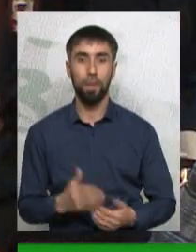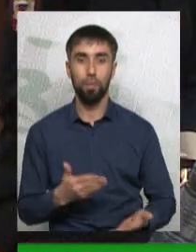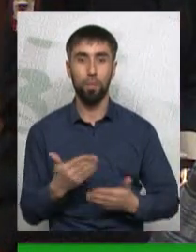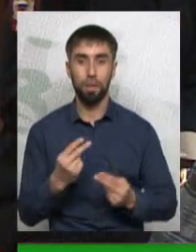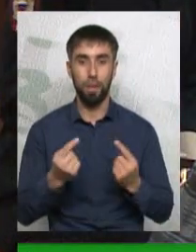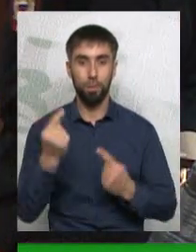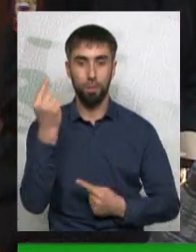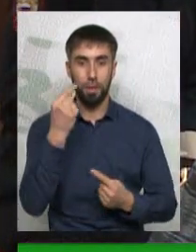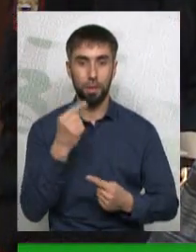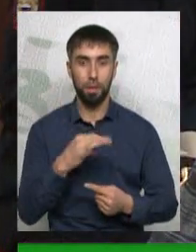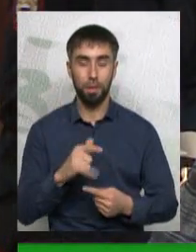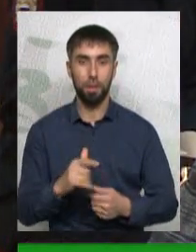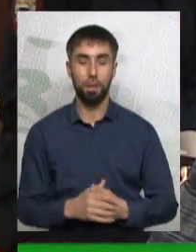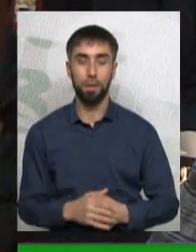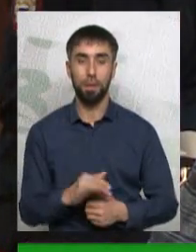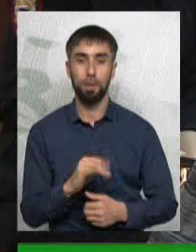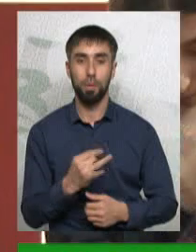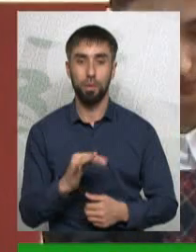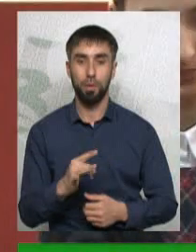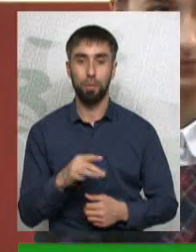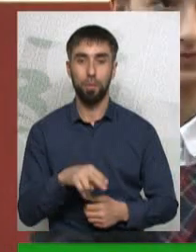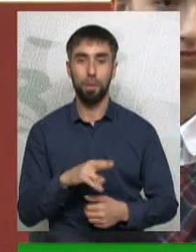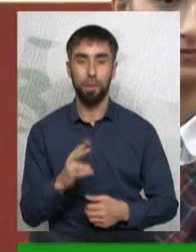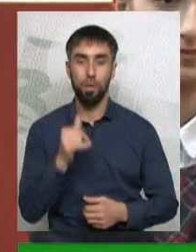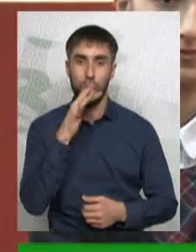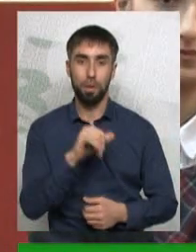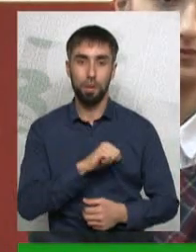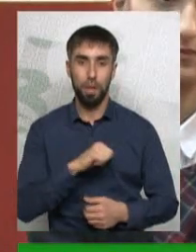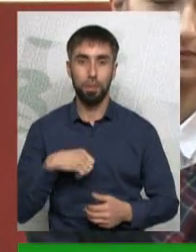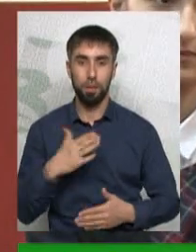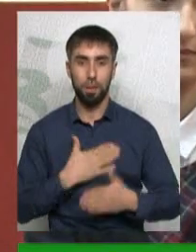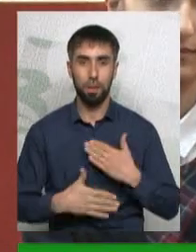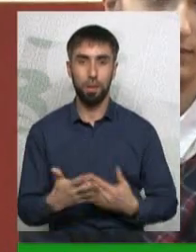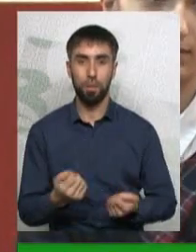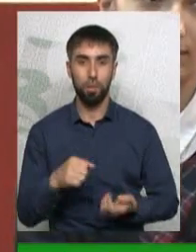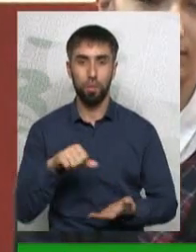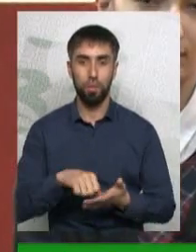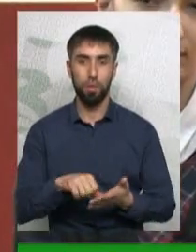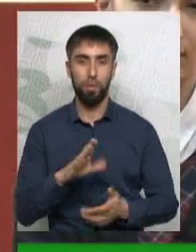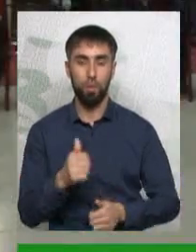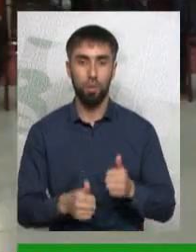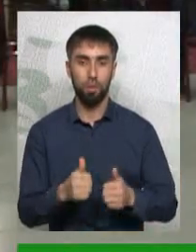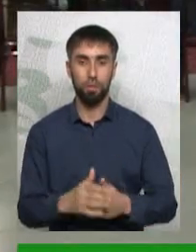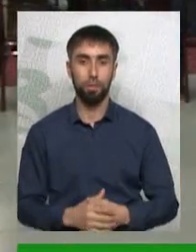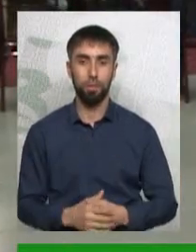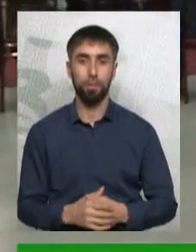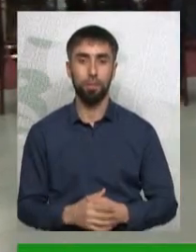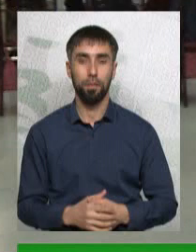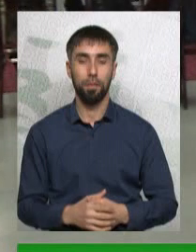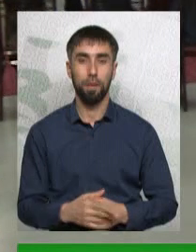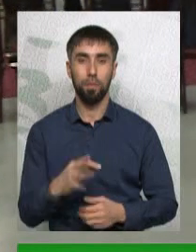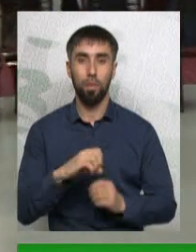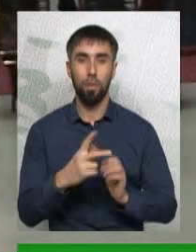на психологический тренинг-семинар и инспекторы ПДН, которые и сами с радостью принимают участие в конкурсах.